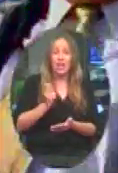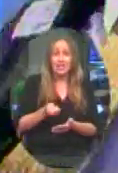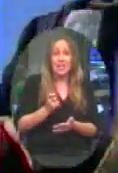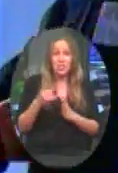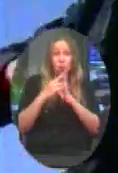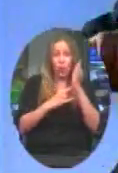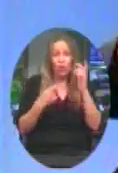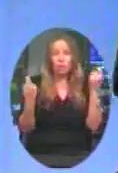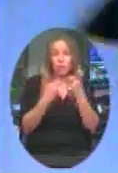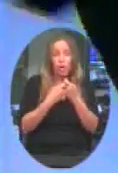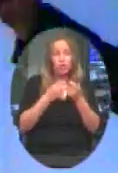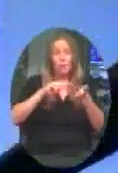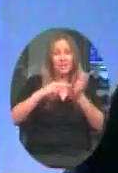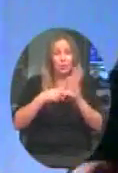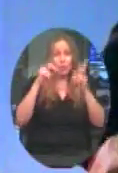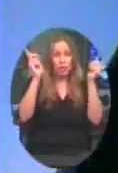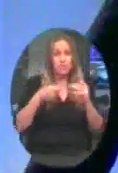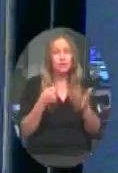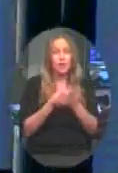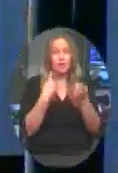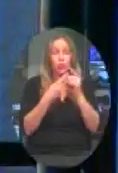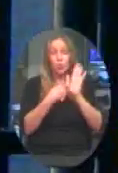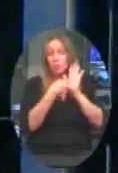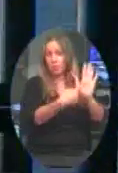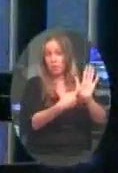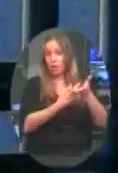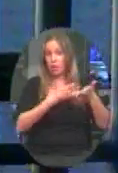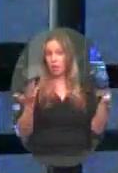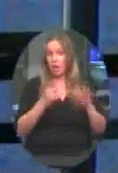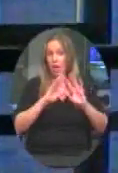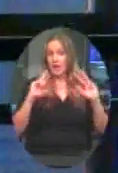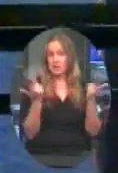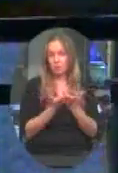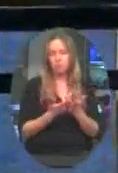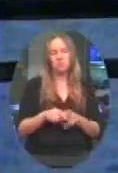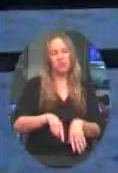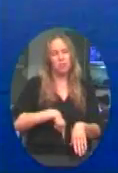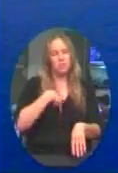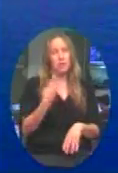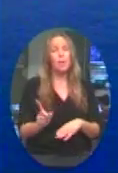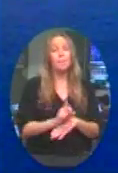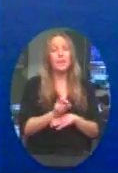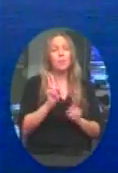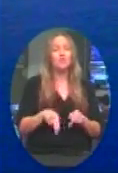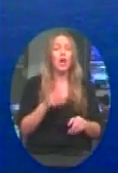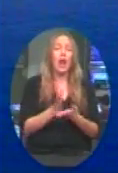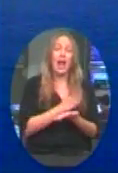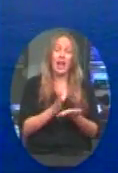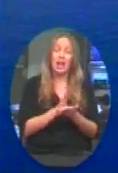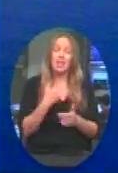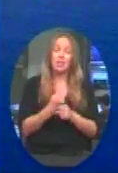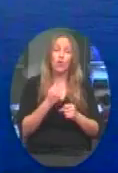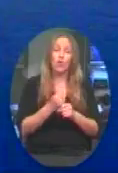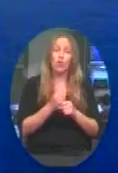הגז, ועד שהדיון יהיה פתוח ושקוף לציבור, זה ייקח זמן. בינתיים אפשר להחליט לפעול במסגרת המצומצמת